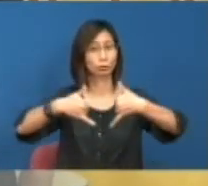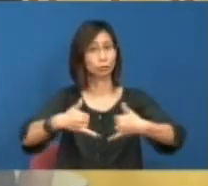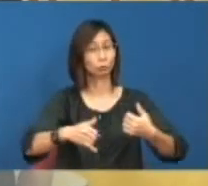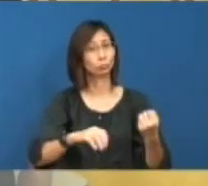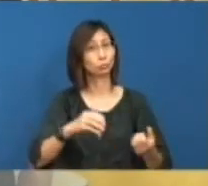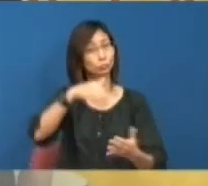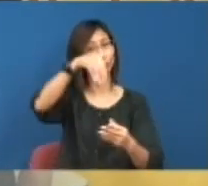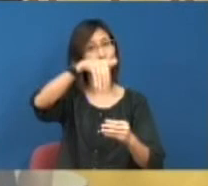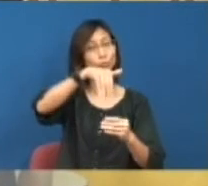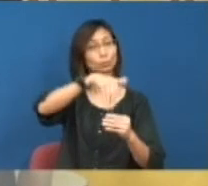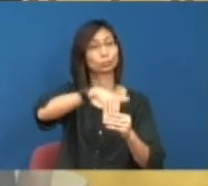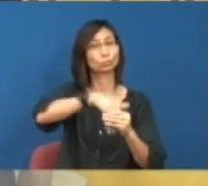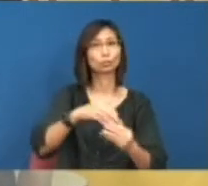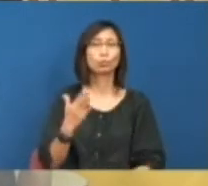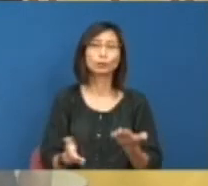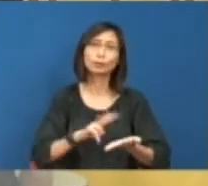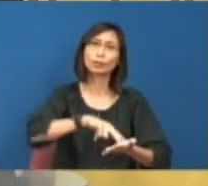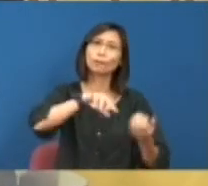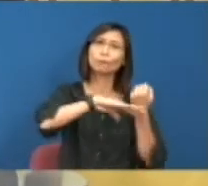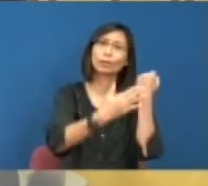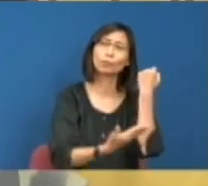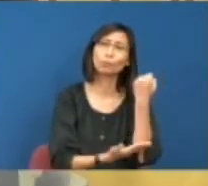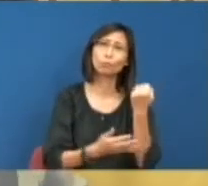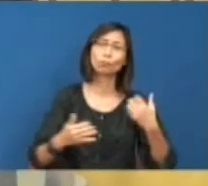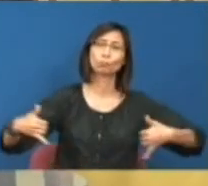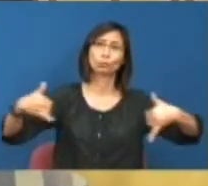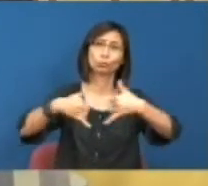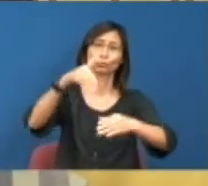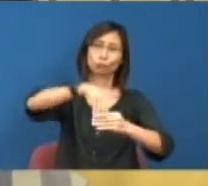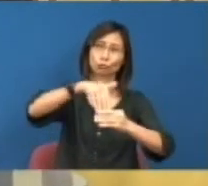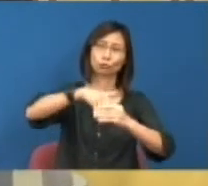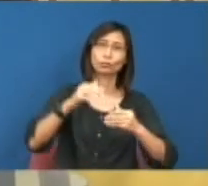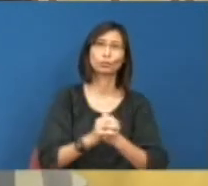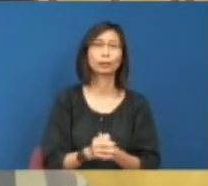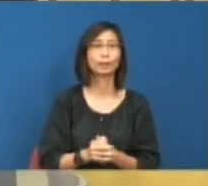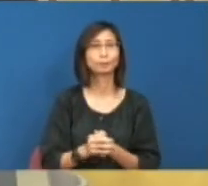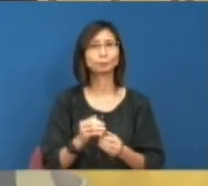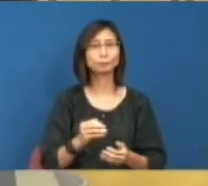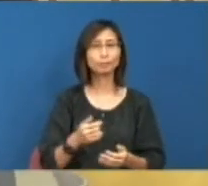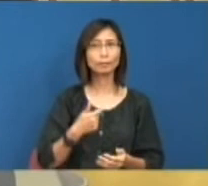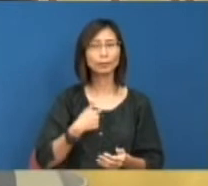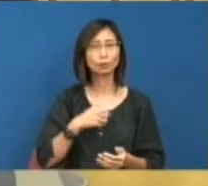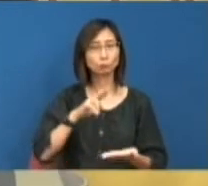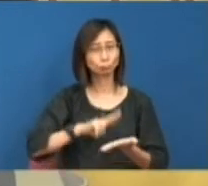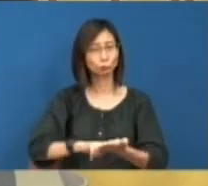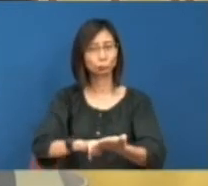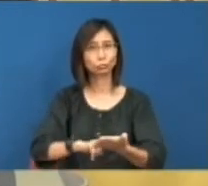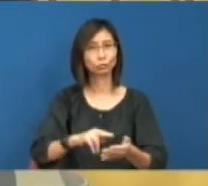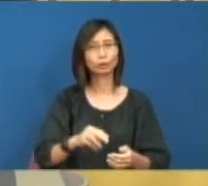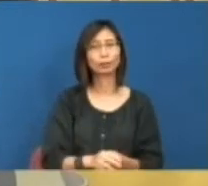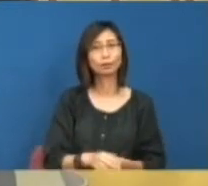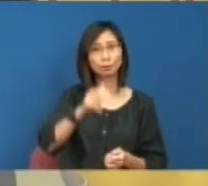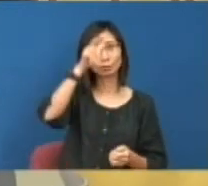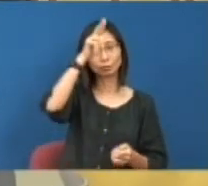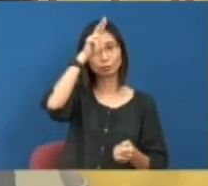特首選舉，以至立法會選舉，這個我相信政治的澄清和理論的建設，以至制